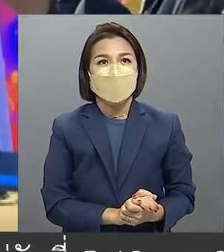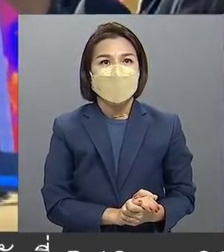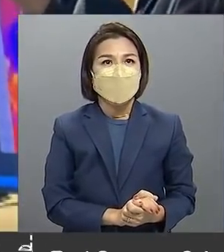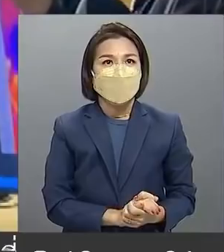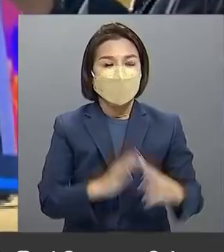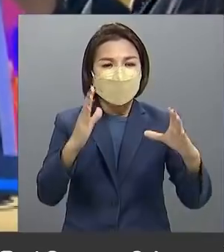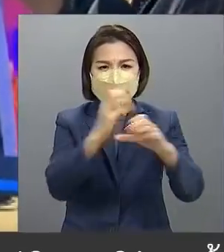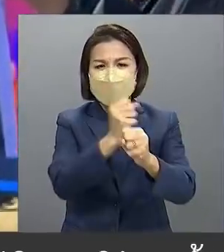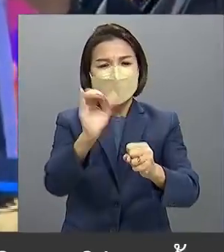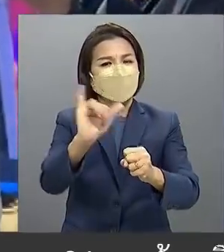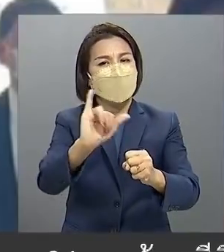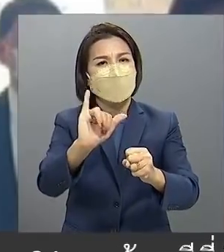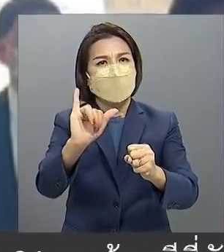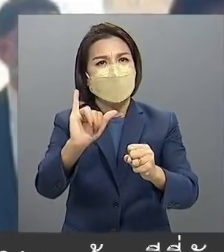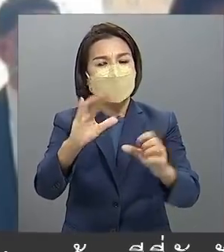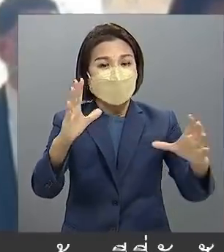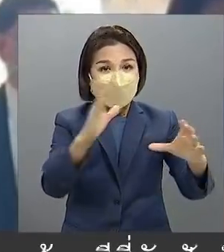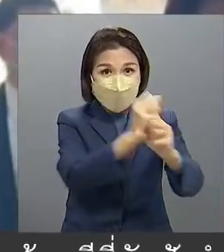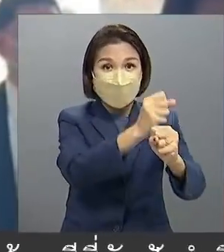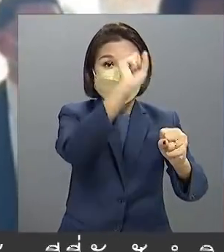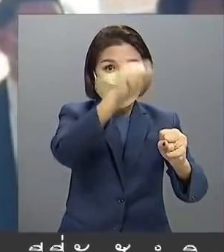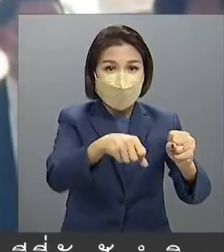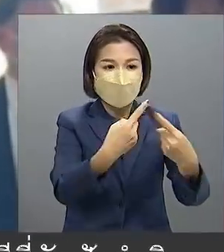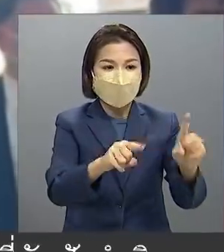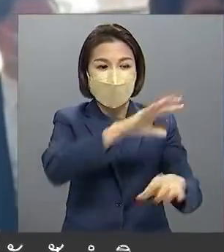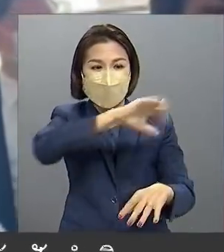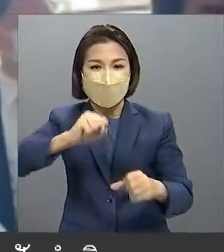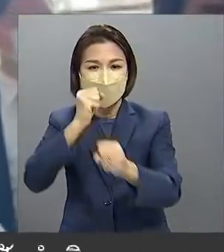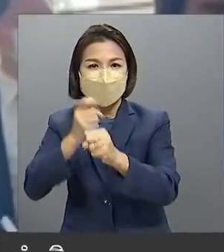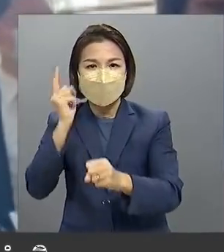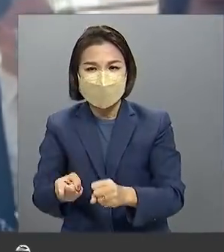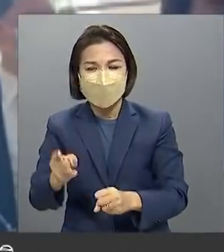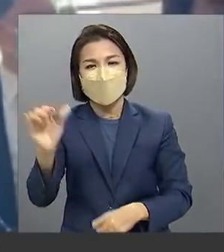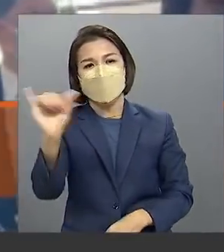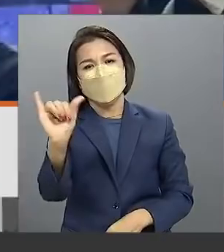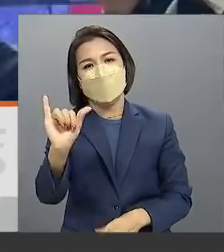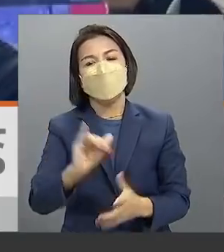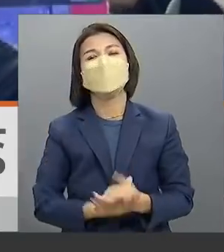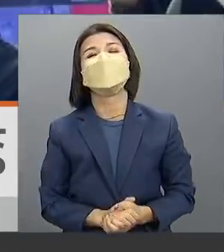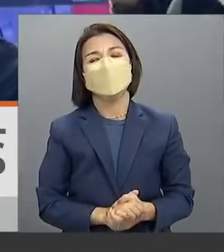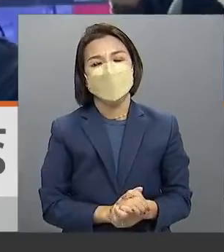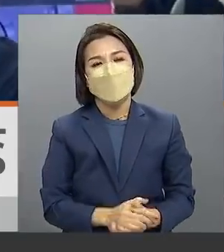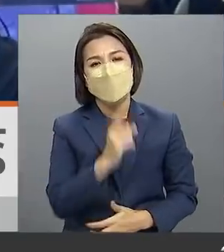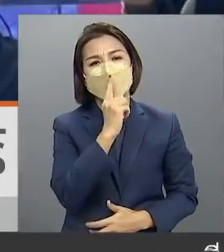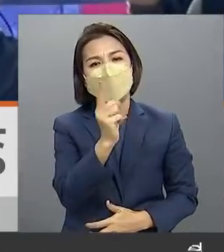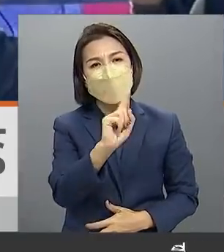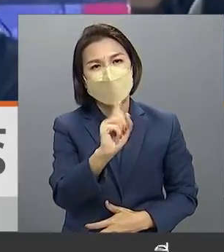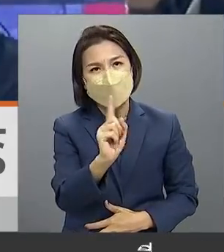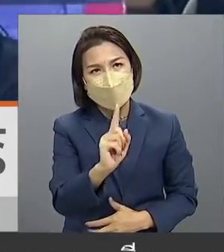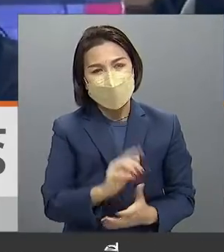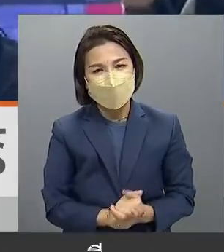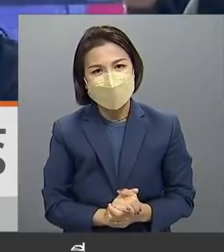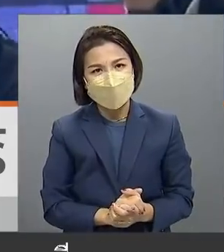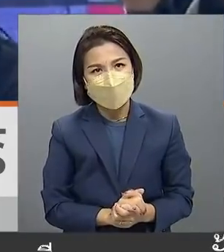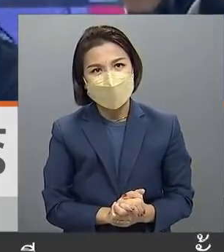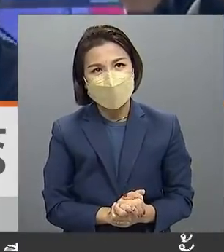บทสรุปตรงนั้นก็ไม่ใช่เป็นแนวทางปฏิบัติ คุณอนุทินยังปัดตอบกรณีข้อ10ของเอกสารที่ระบุ